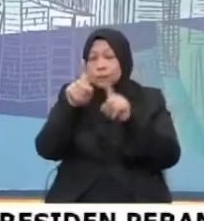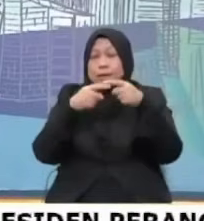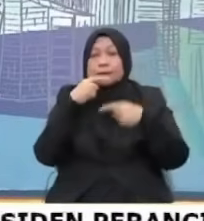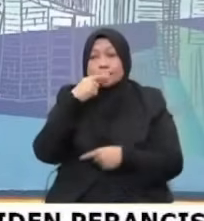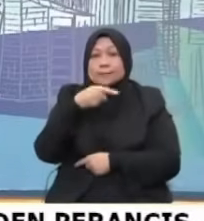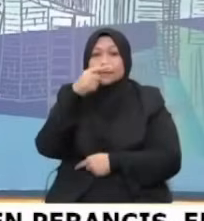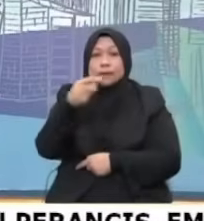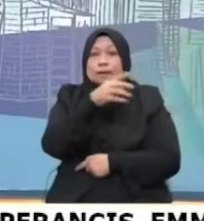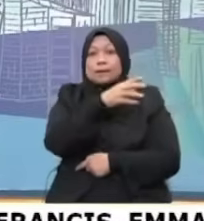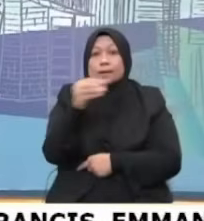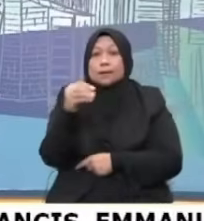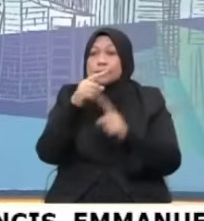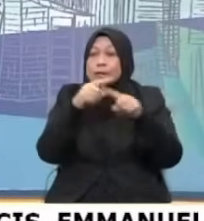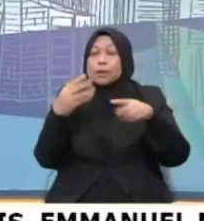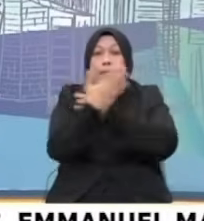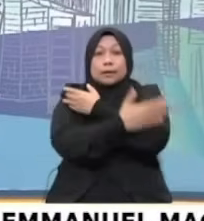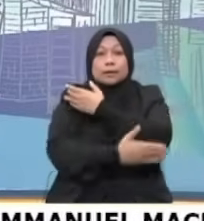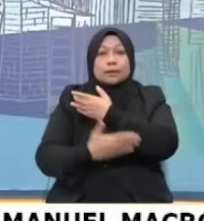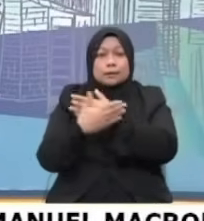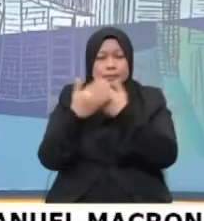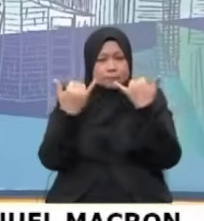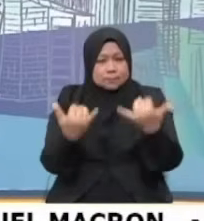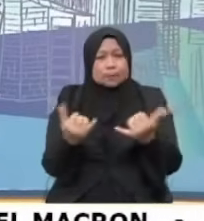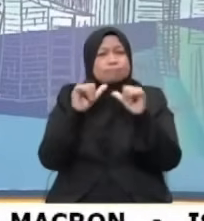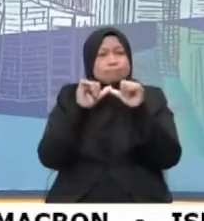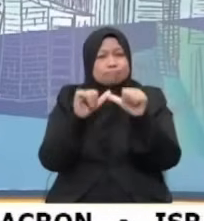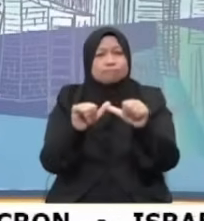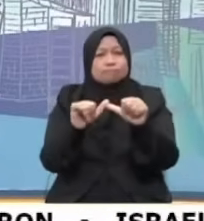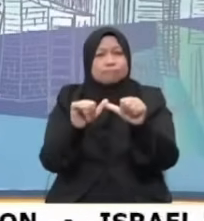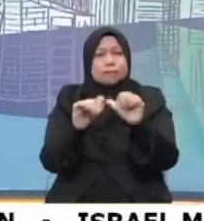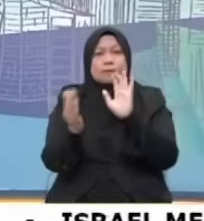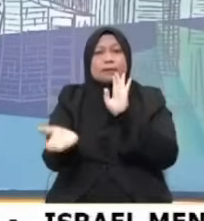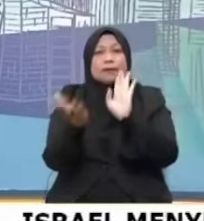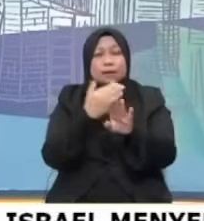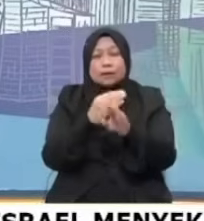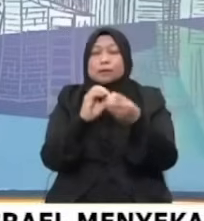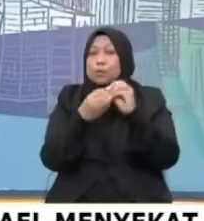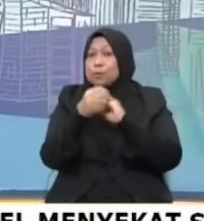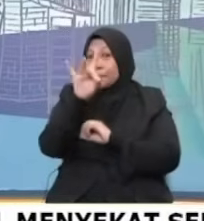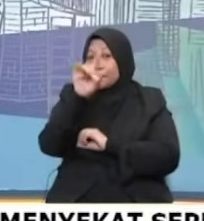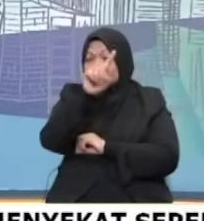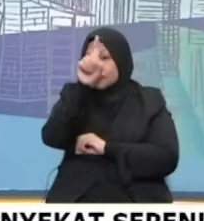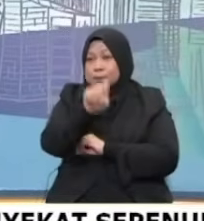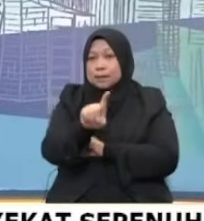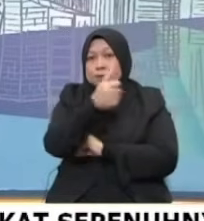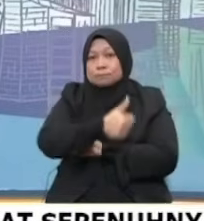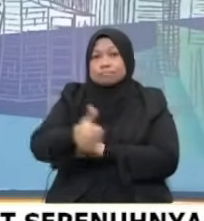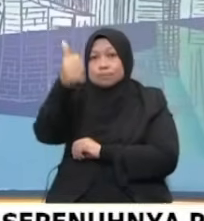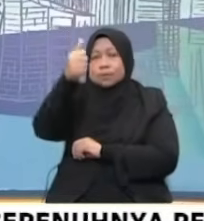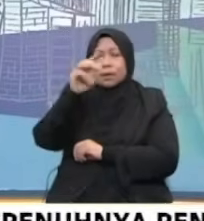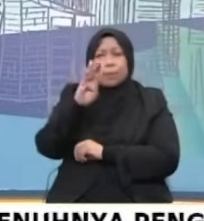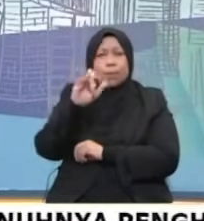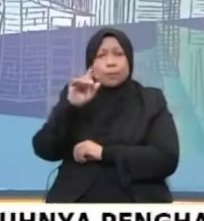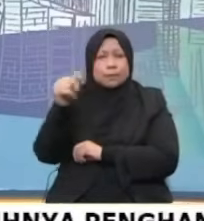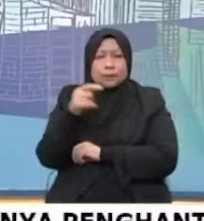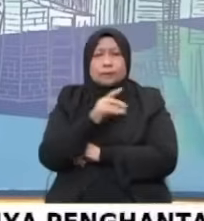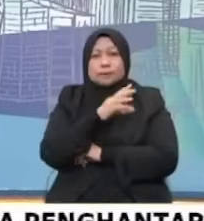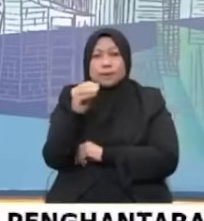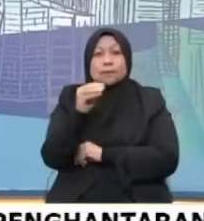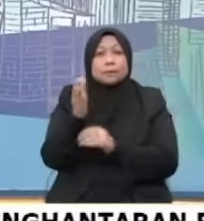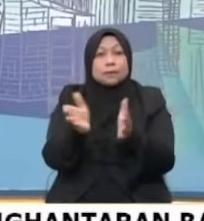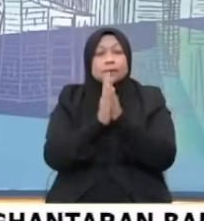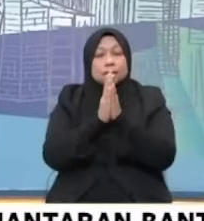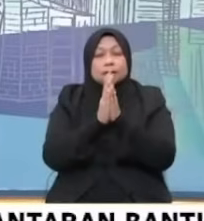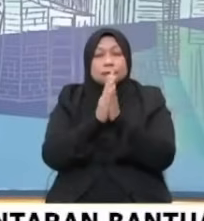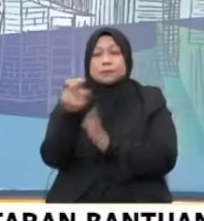jawab lisan dan di dewan negara sedang berlangsung giliran soalan nombor lapan daripada Senator Datuk Bobi bin suan yang meminta